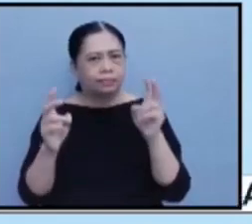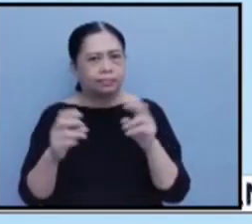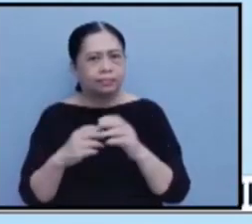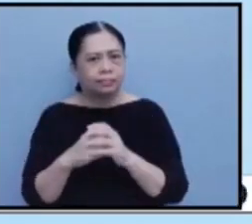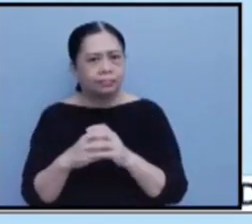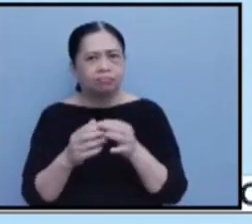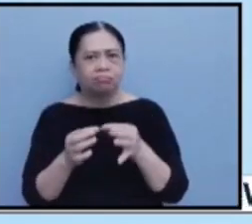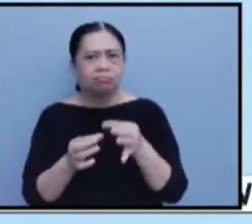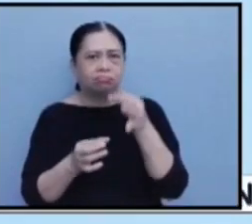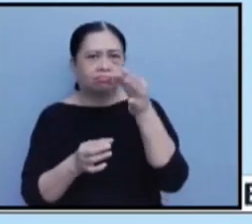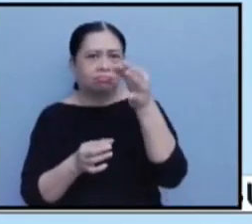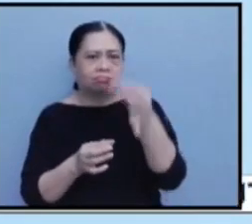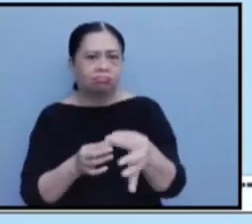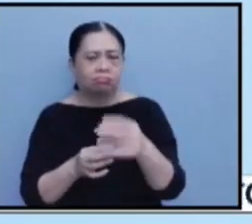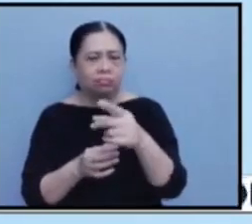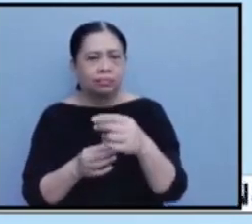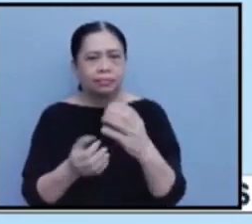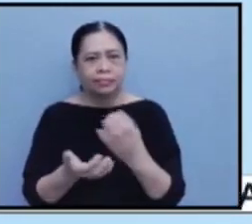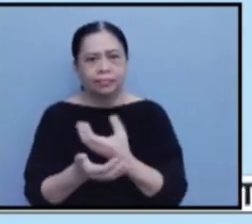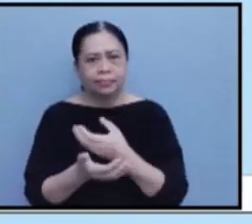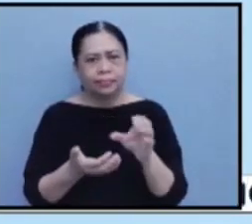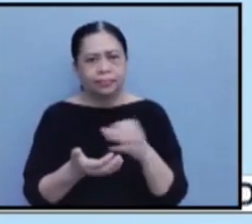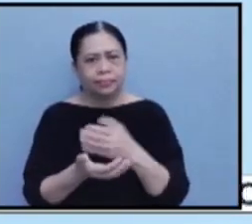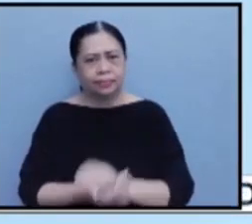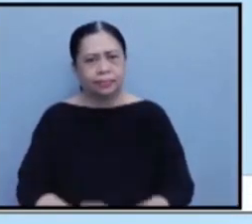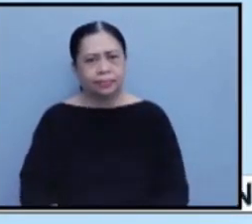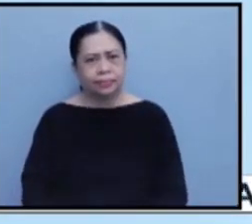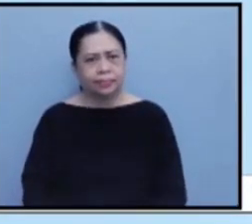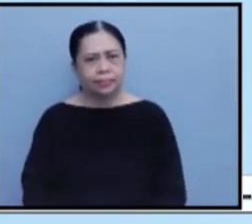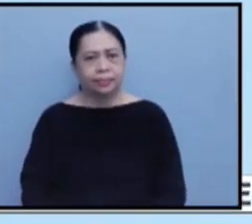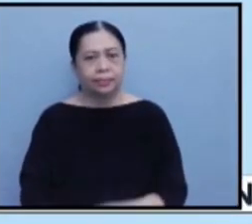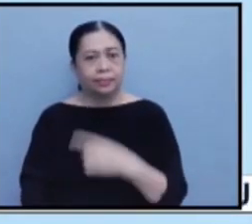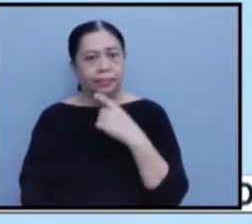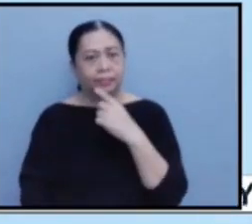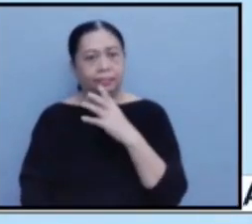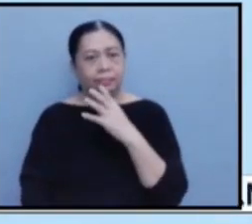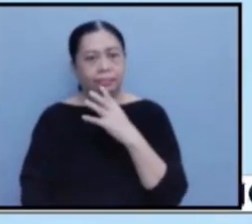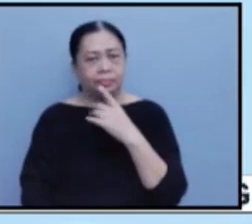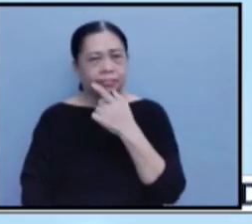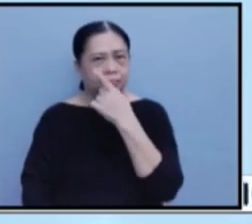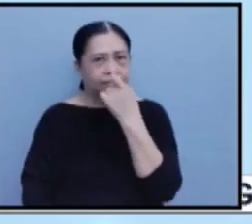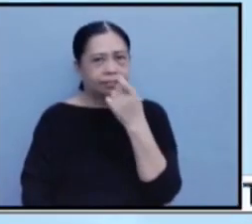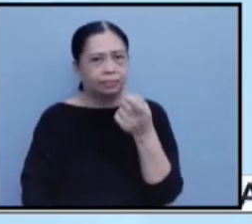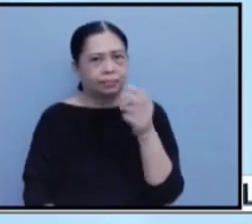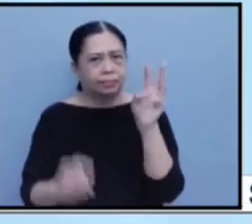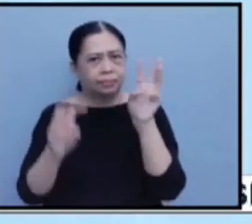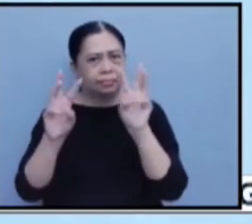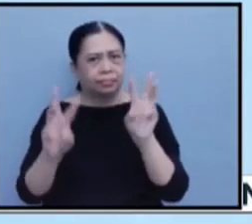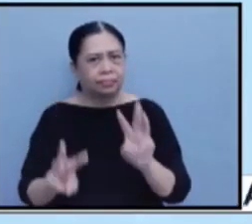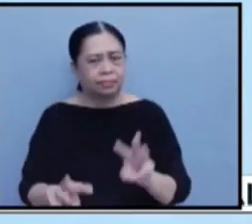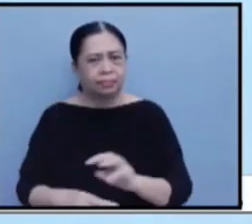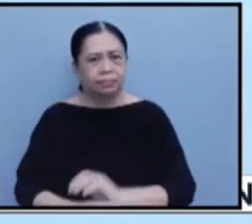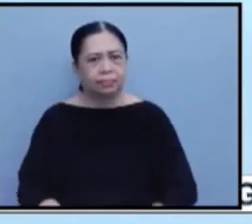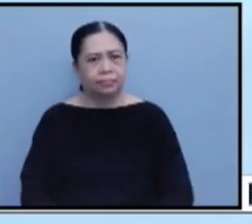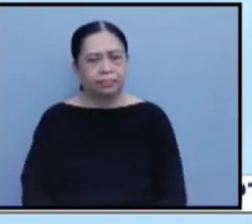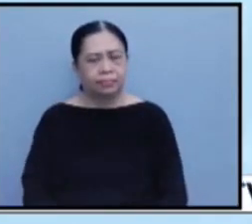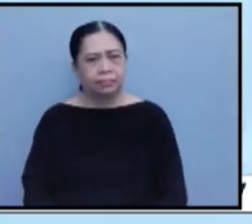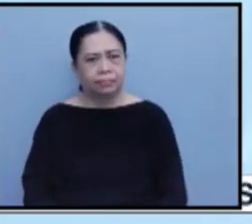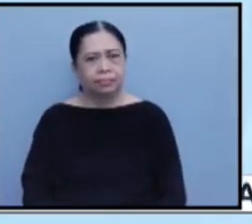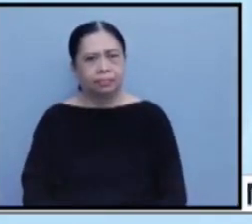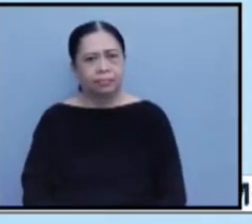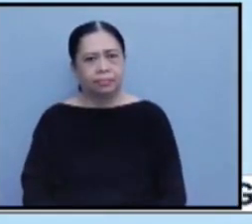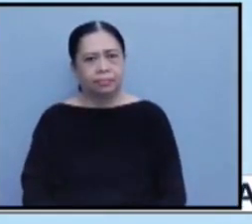ang nasabing concert. Ayon sa kanilang statement, pinospone nila ito dahil sa unexpected weather moves at